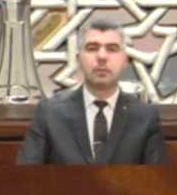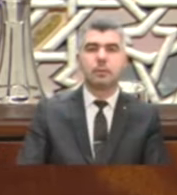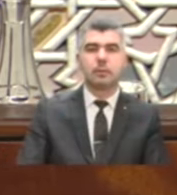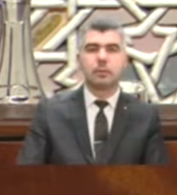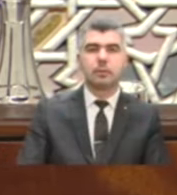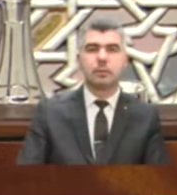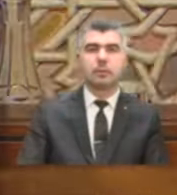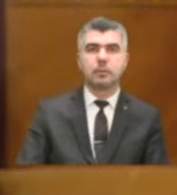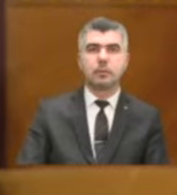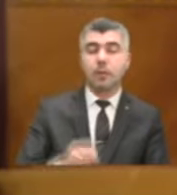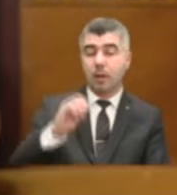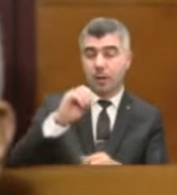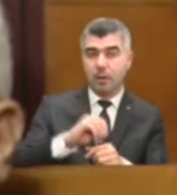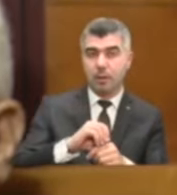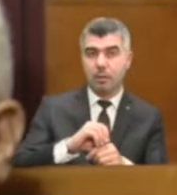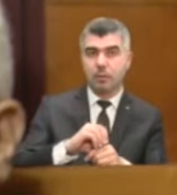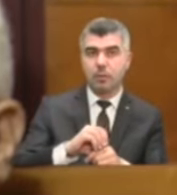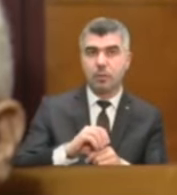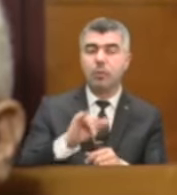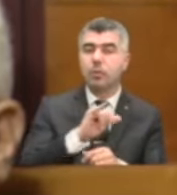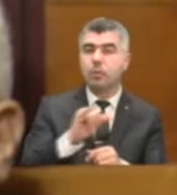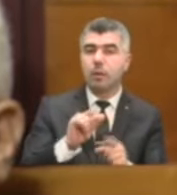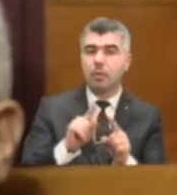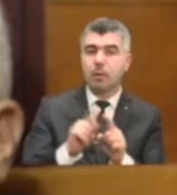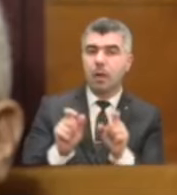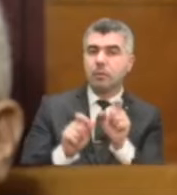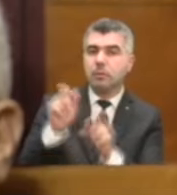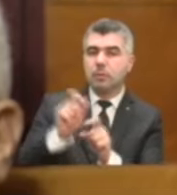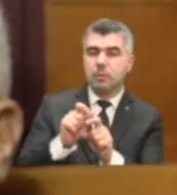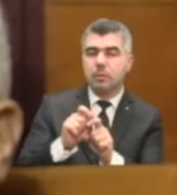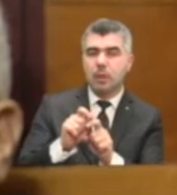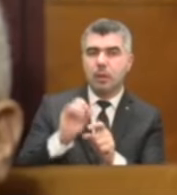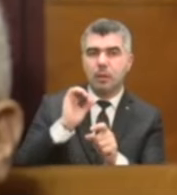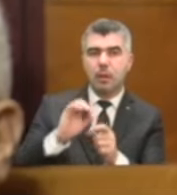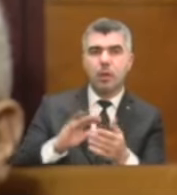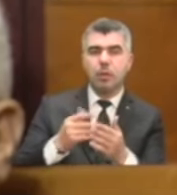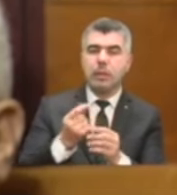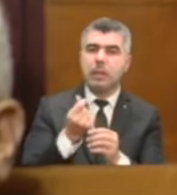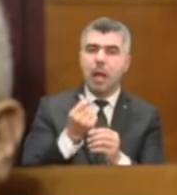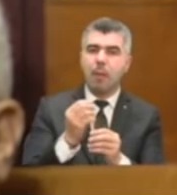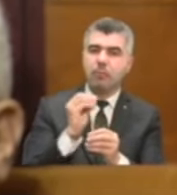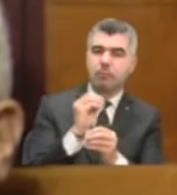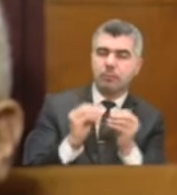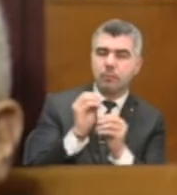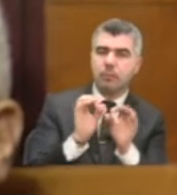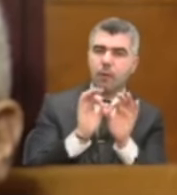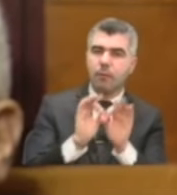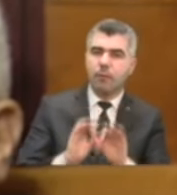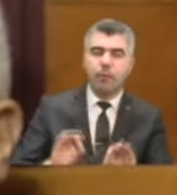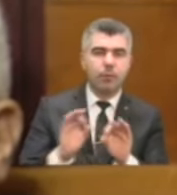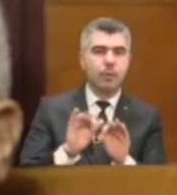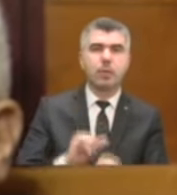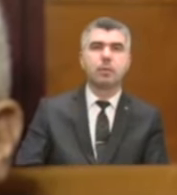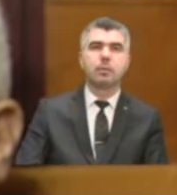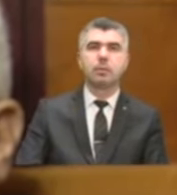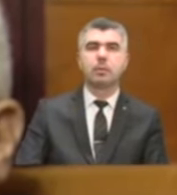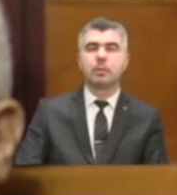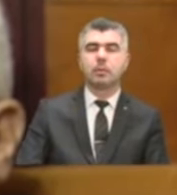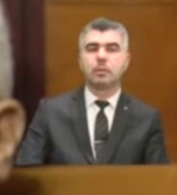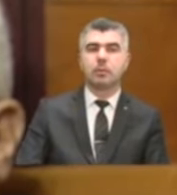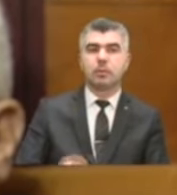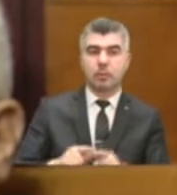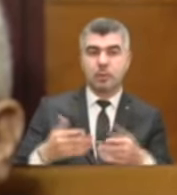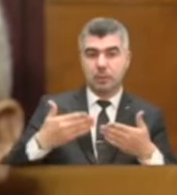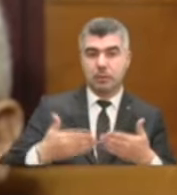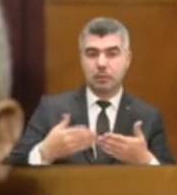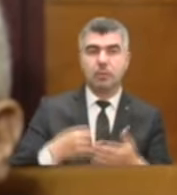ما غاديش نتكلم على المواضيع اللي تاروها الزملاء من فيما يخص الأسعار، فقط من خلالك